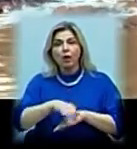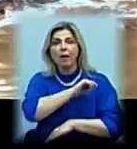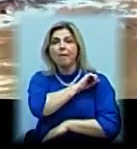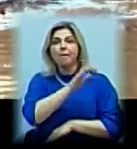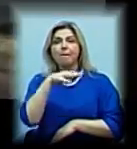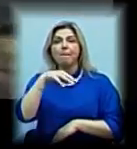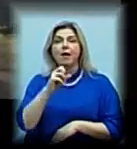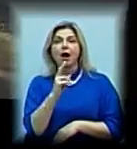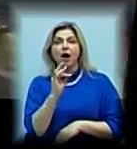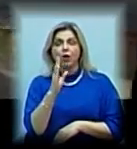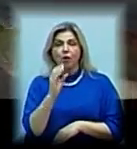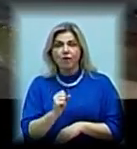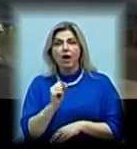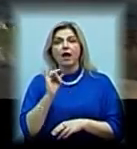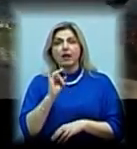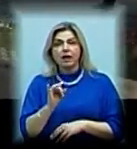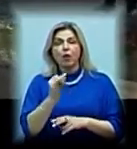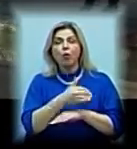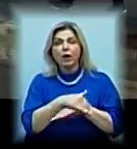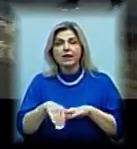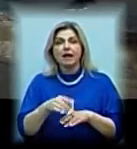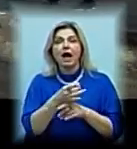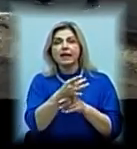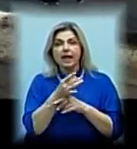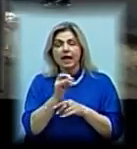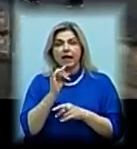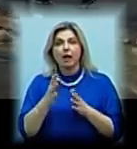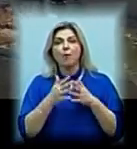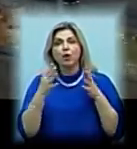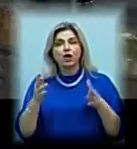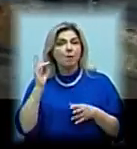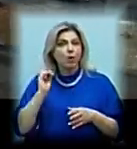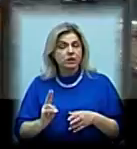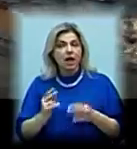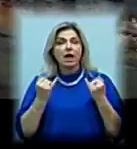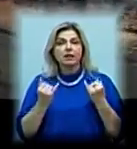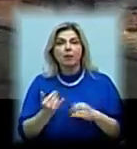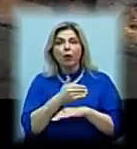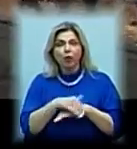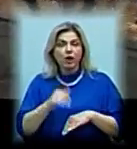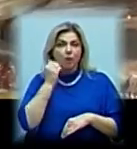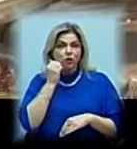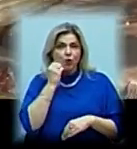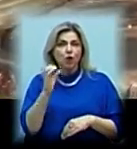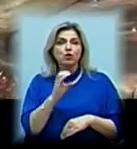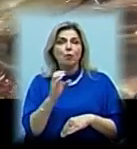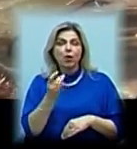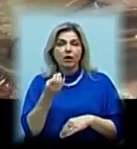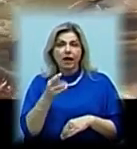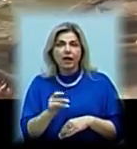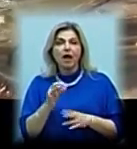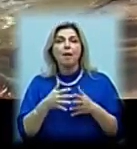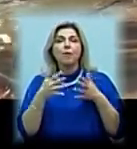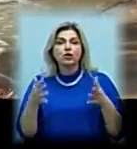на тимчасові обвідні колектори на вулиці Артилерійській та Великій Морській. Тепер на вулиці Московській, Соборній, Великій Морській та